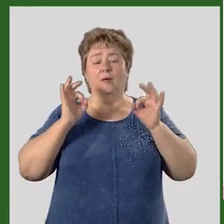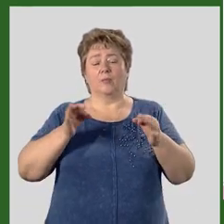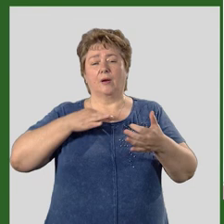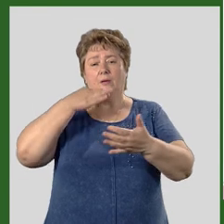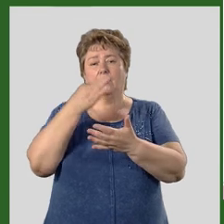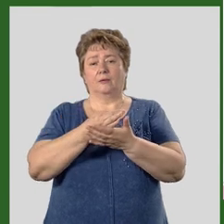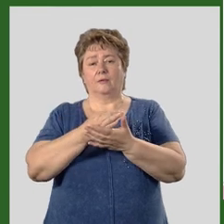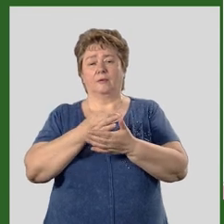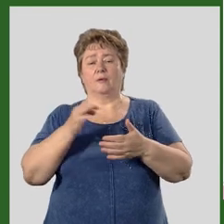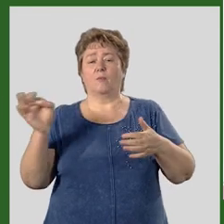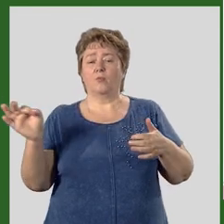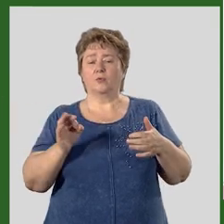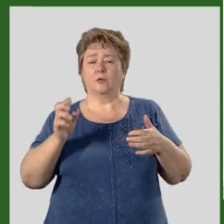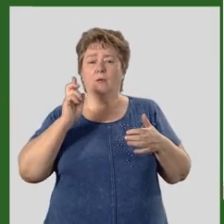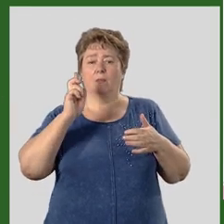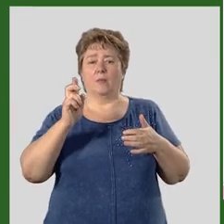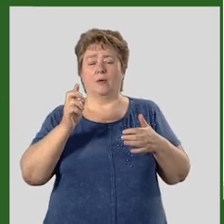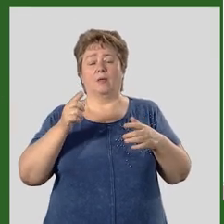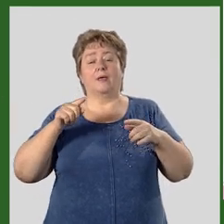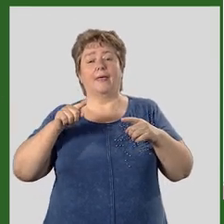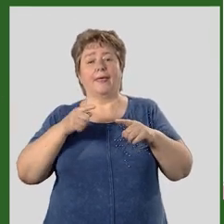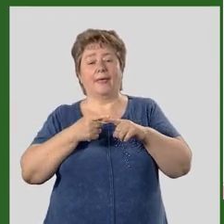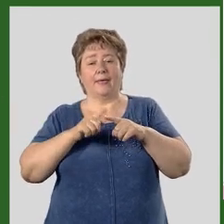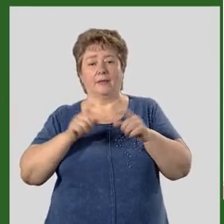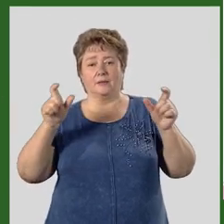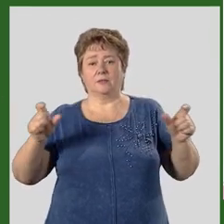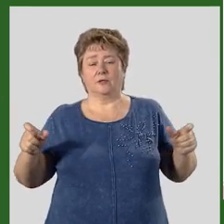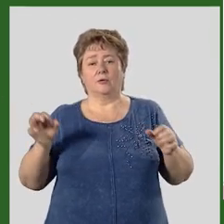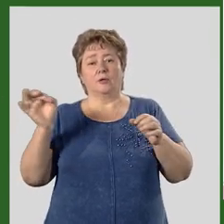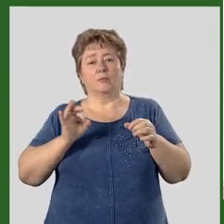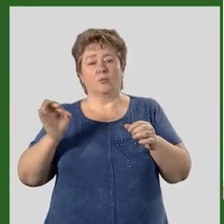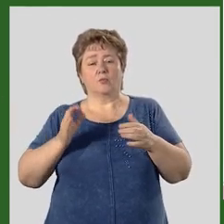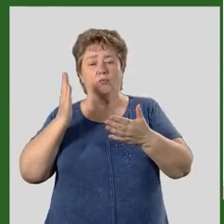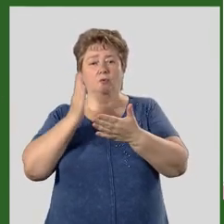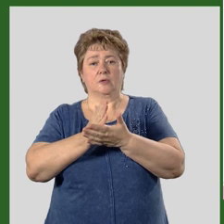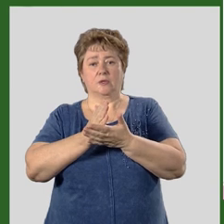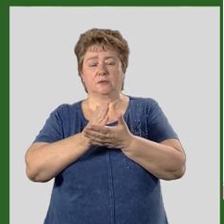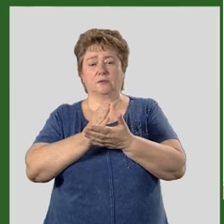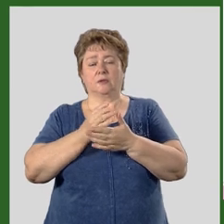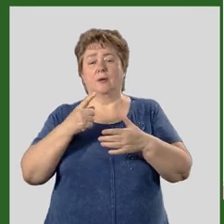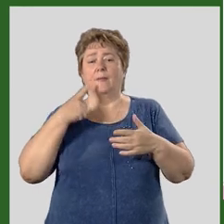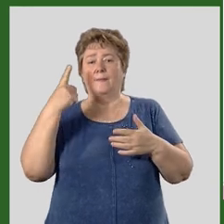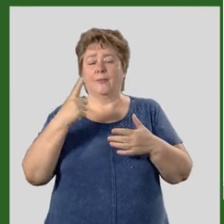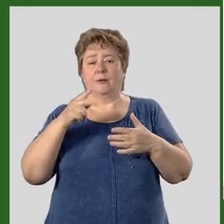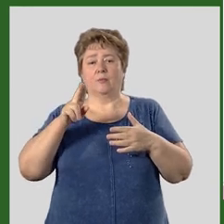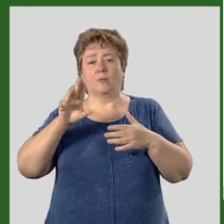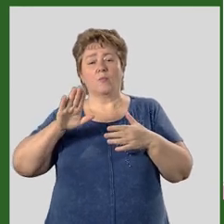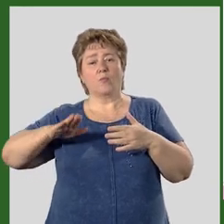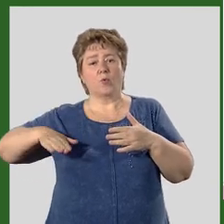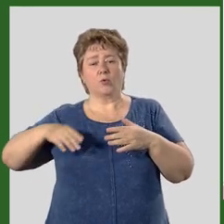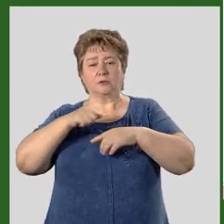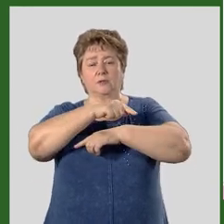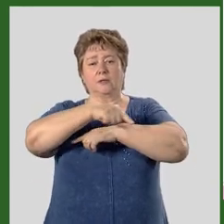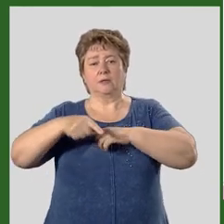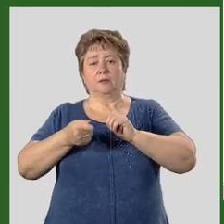Правильный ответ в пункте Б, так как этот населенный пункт находится первым после